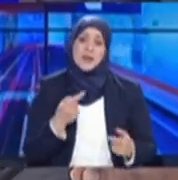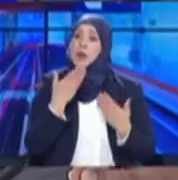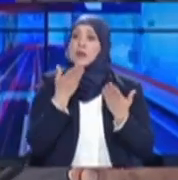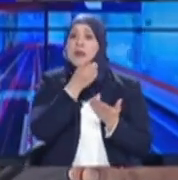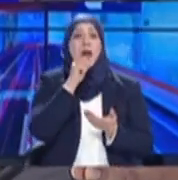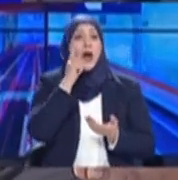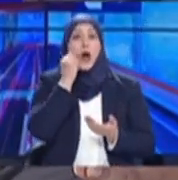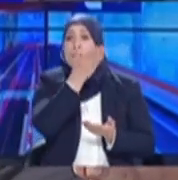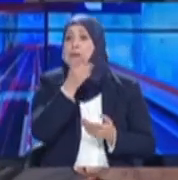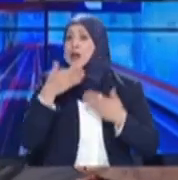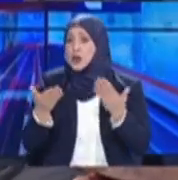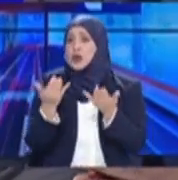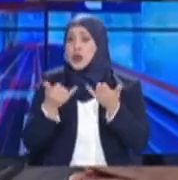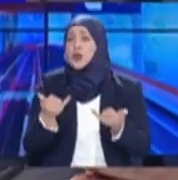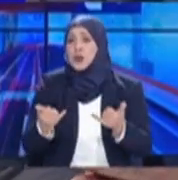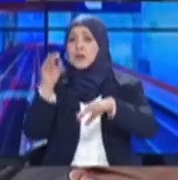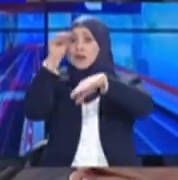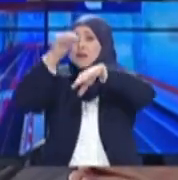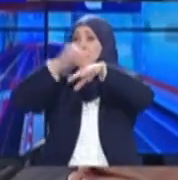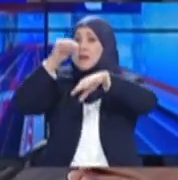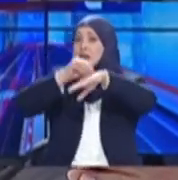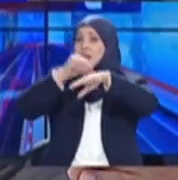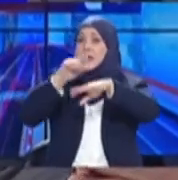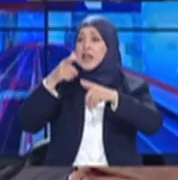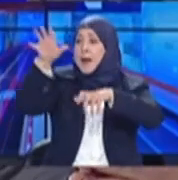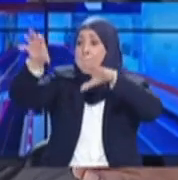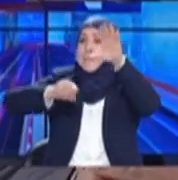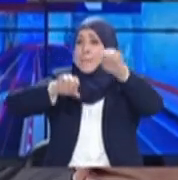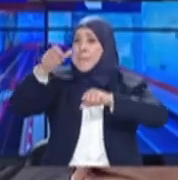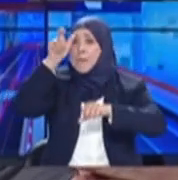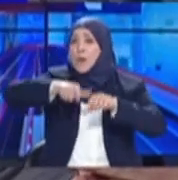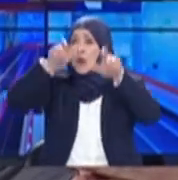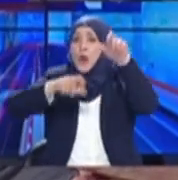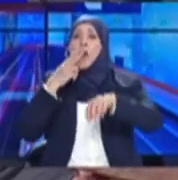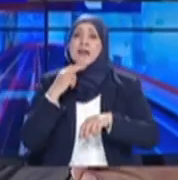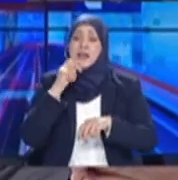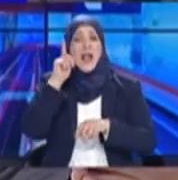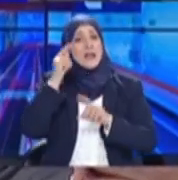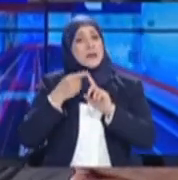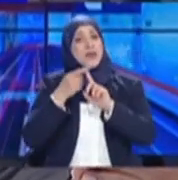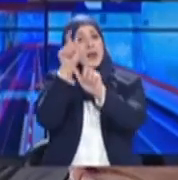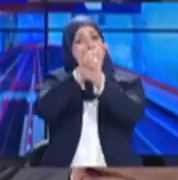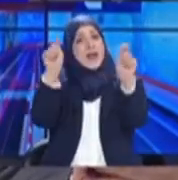في بيان البلديات اللي تدعو المواطنين انهم يلتزموا ب خاصه بالتوقيت